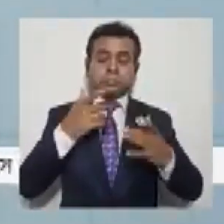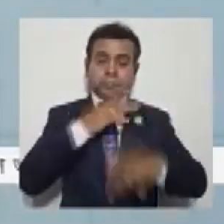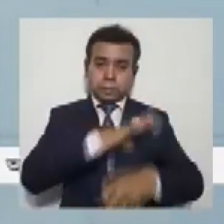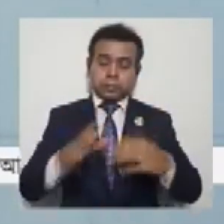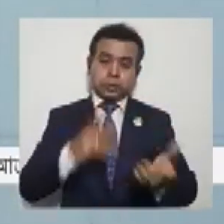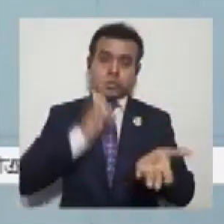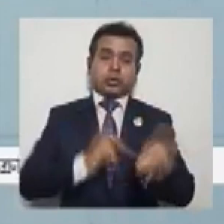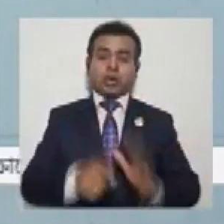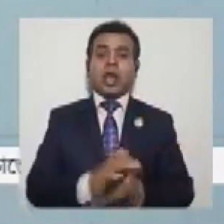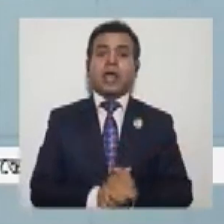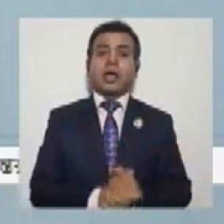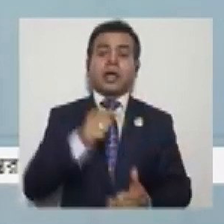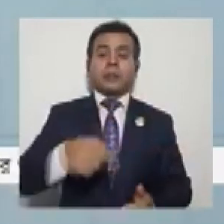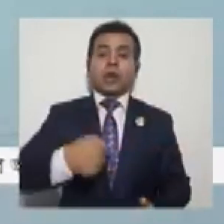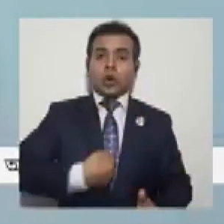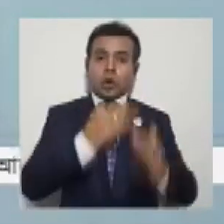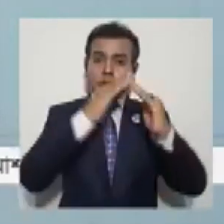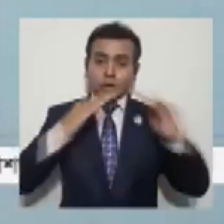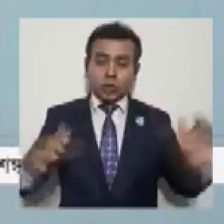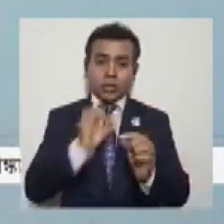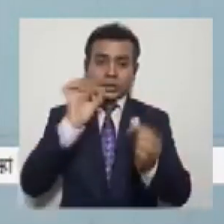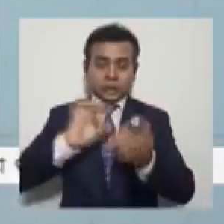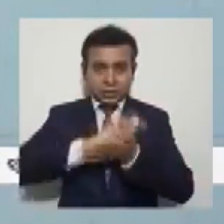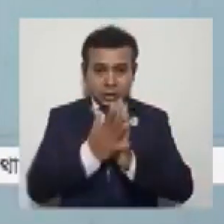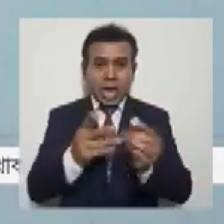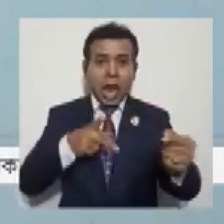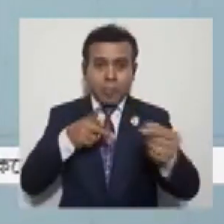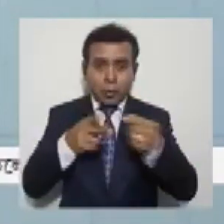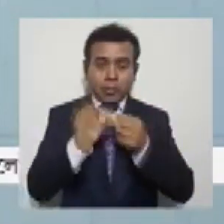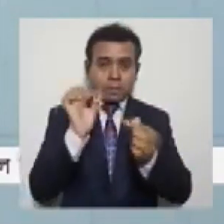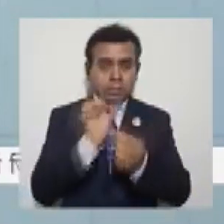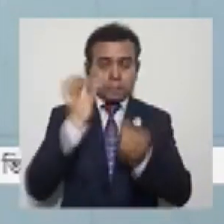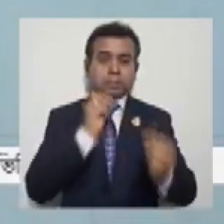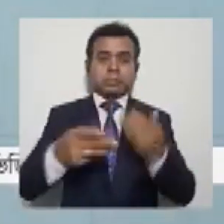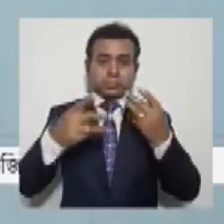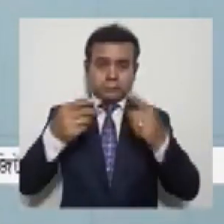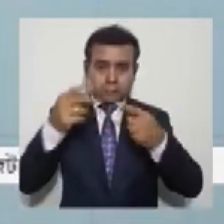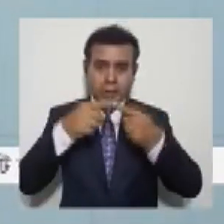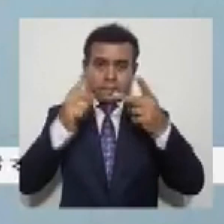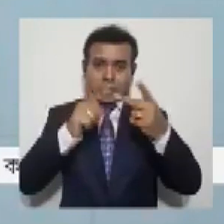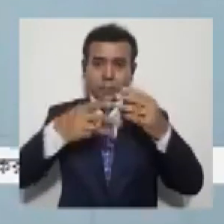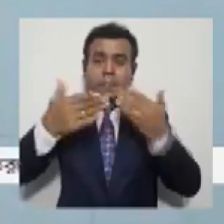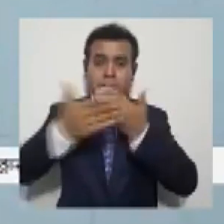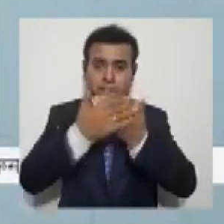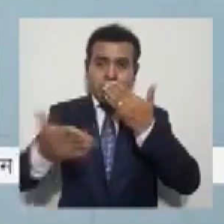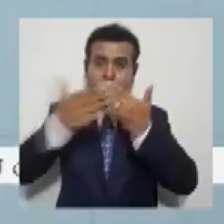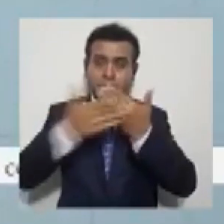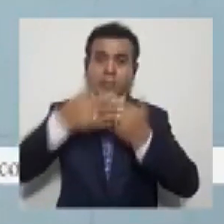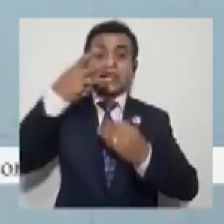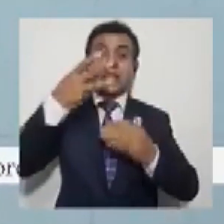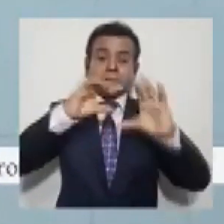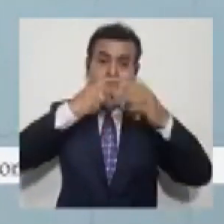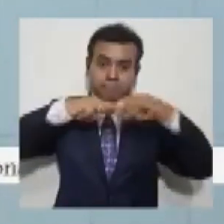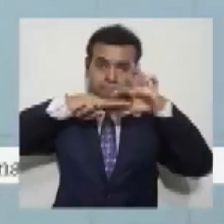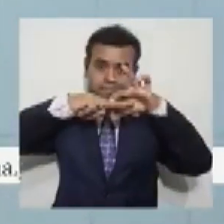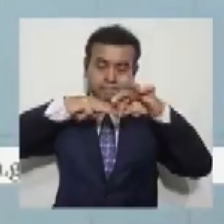চলুন। জরুরি প্রয়োজনে বাড়ির বাইরে যেতে হলে ফিরে এসে কোনো কিছু স্পর্শ করার আগেই ভালোভাবে হাত ধুয়ে নিন